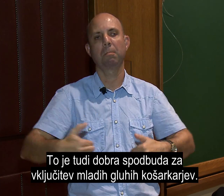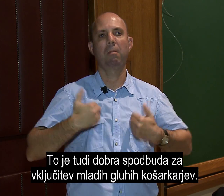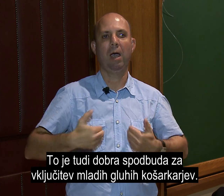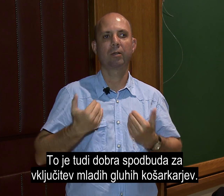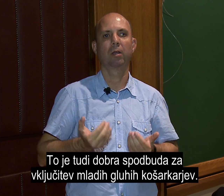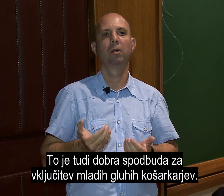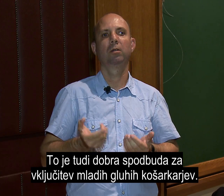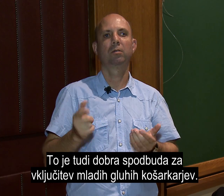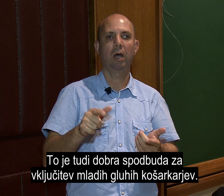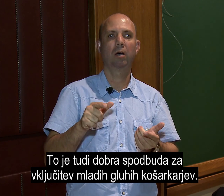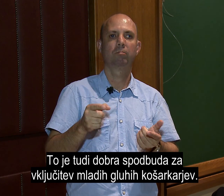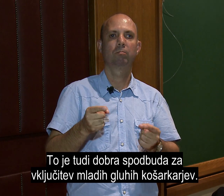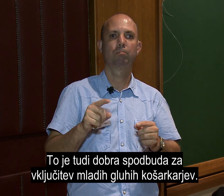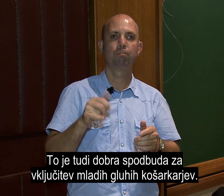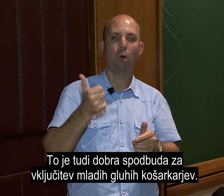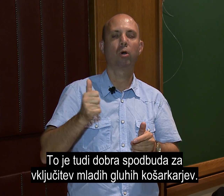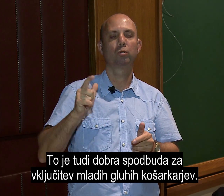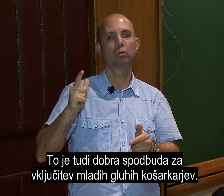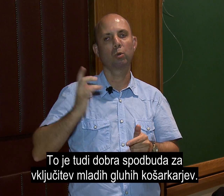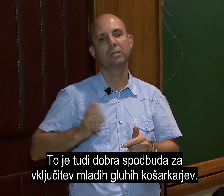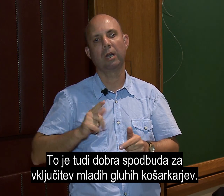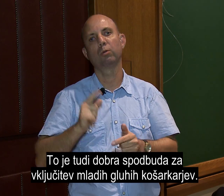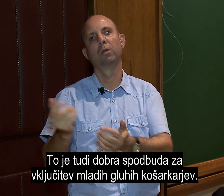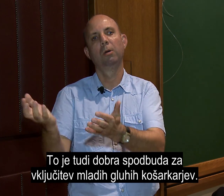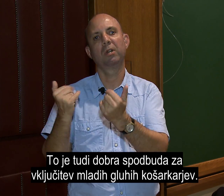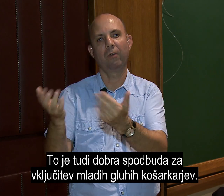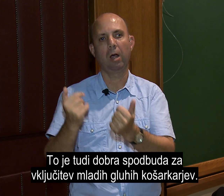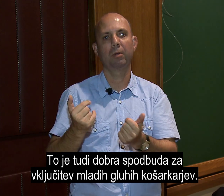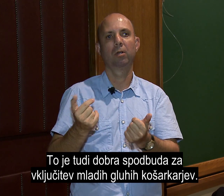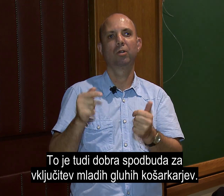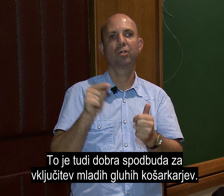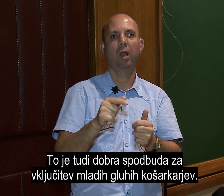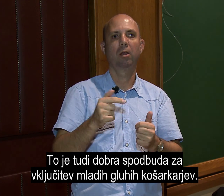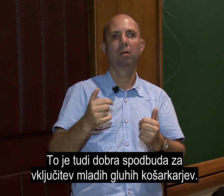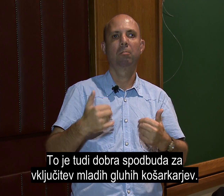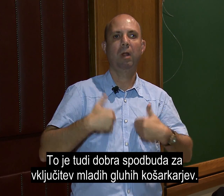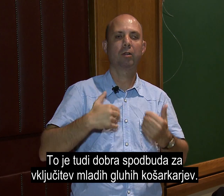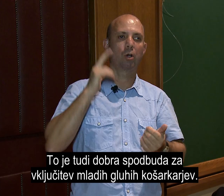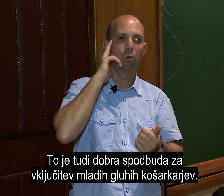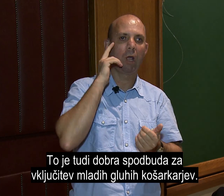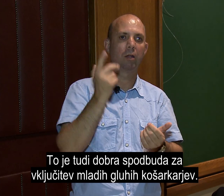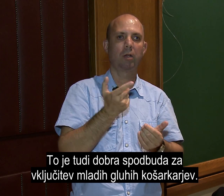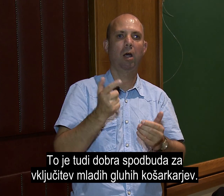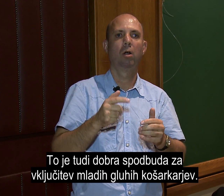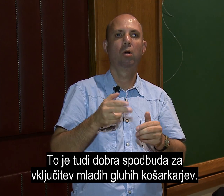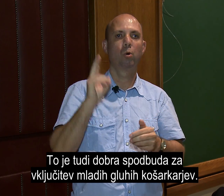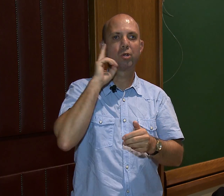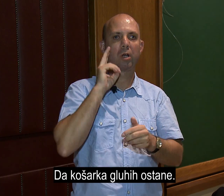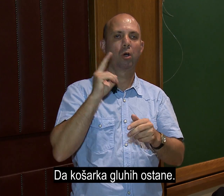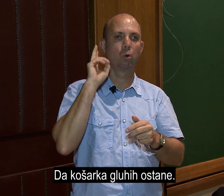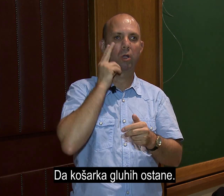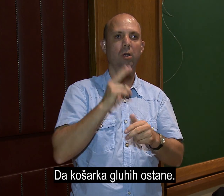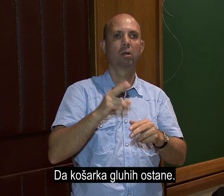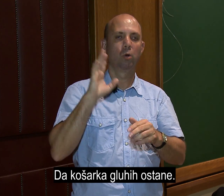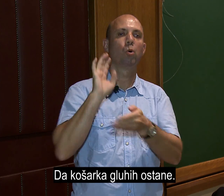spodbuda za mlade, da po drugi strani tudi privabi še mlade gluhe, da